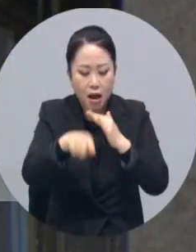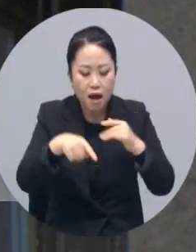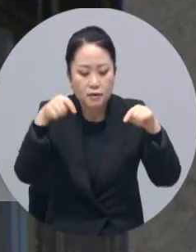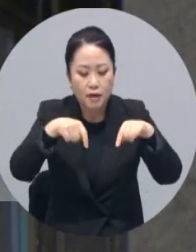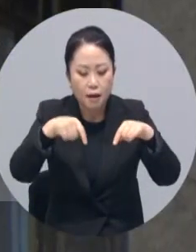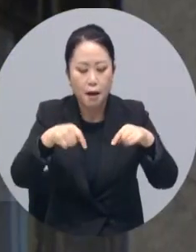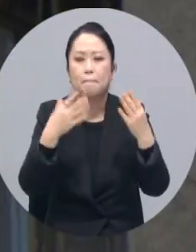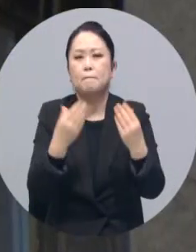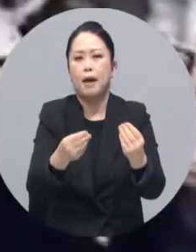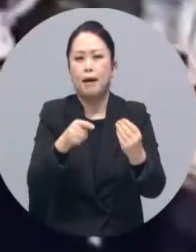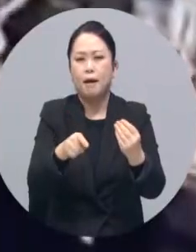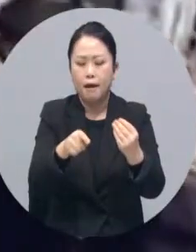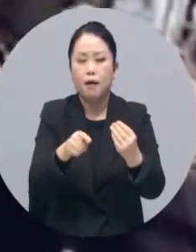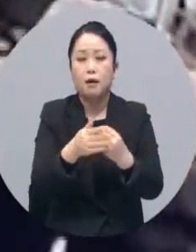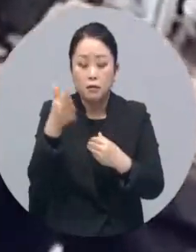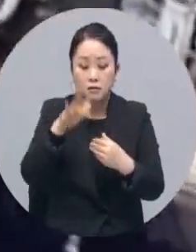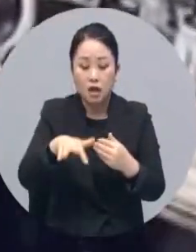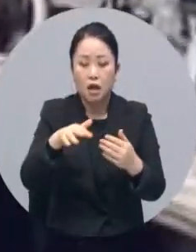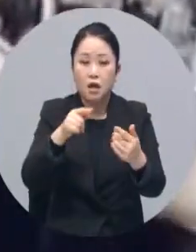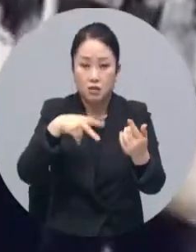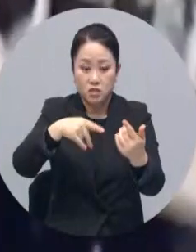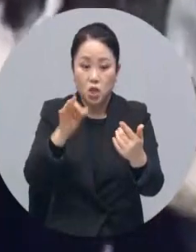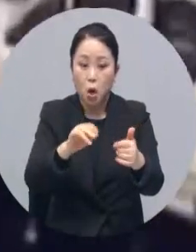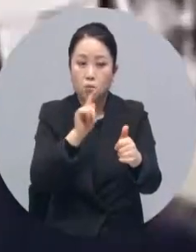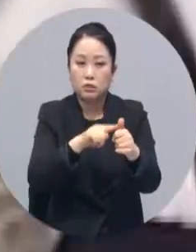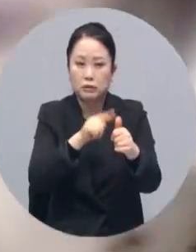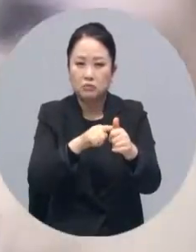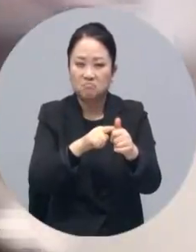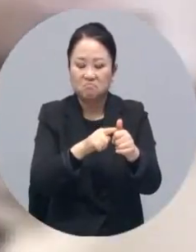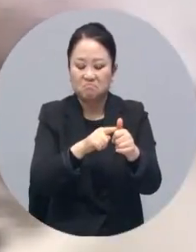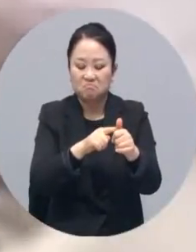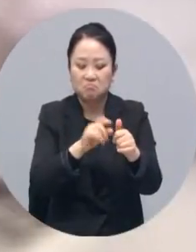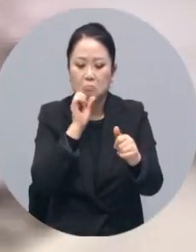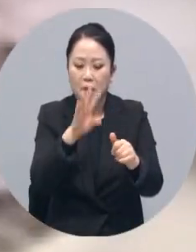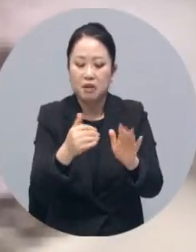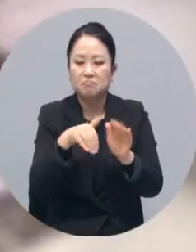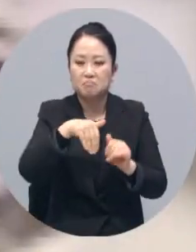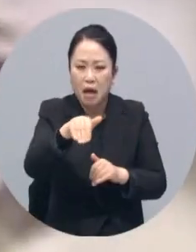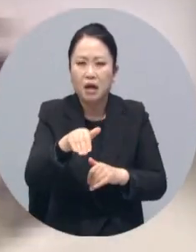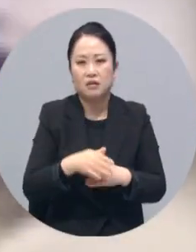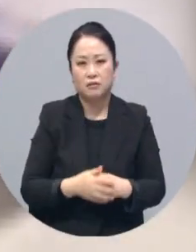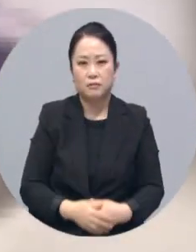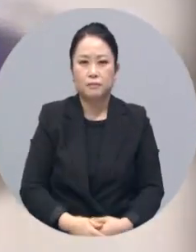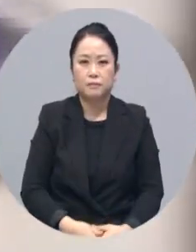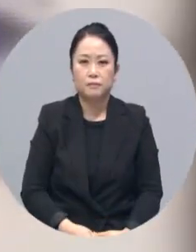확인됐는데 이와 관련해 정 씨는 입장을 밝히길 거부했습니다. MBC 뉴스 조민입니다.